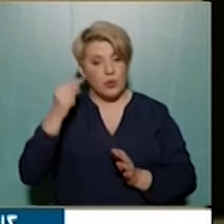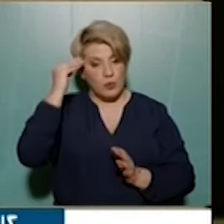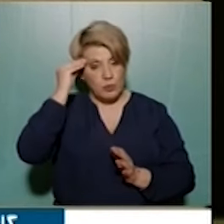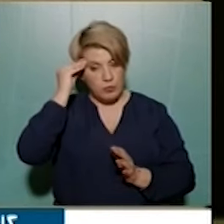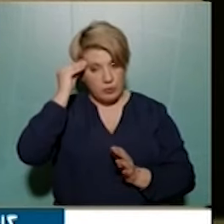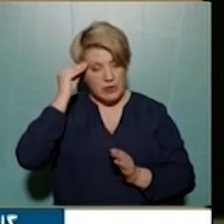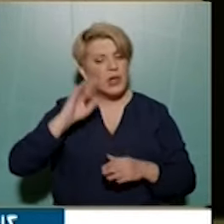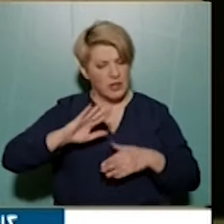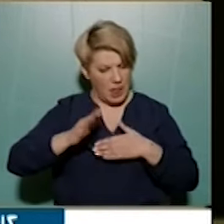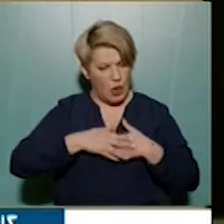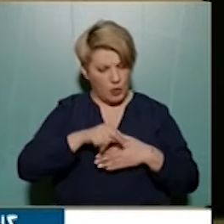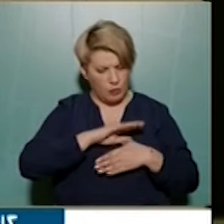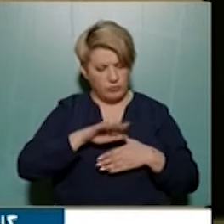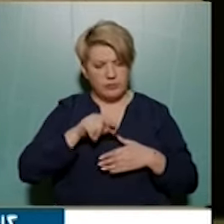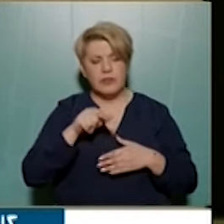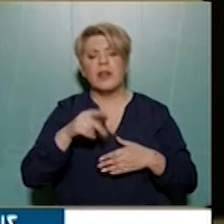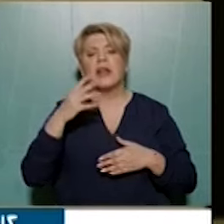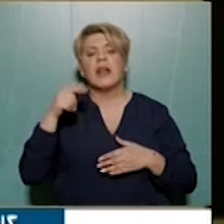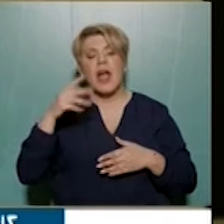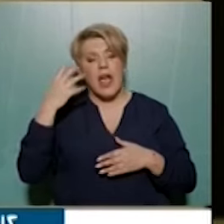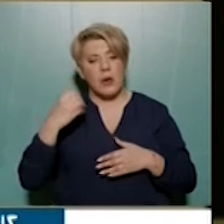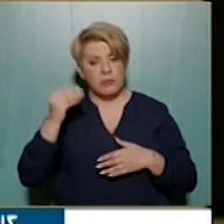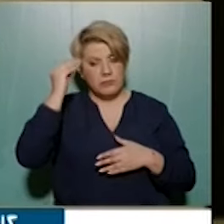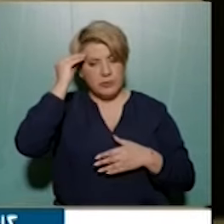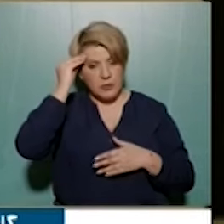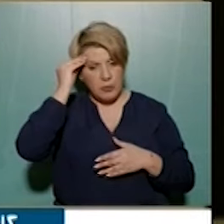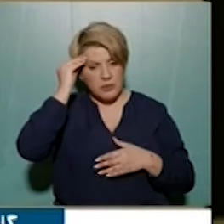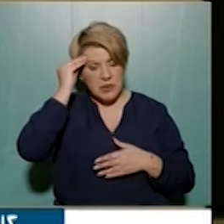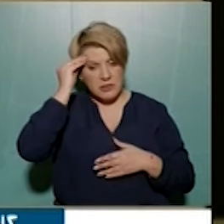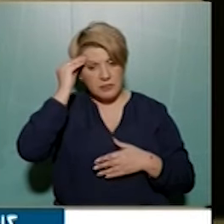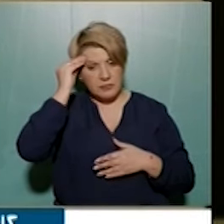μας, και ολοκληρώνω κύριε Πρόεδρε, να έχουμε